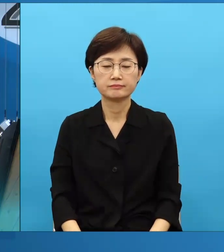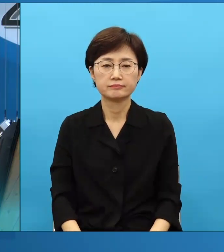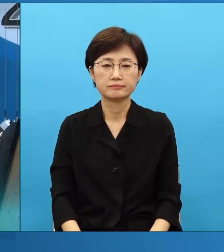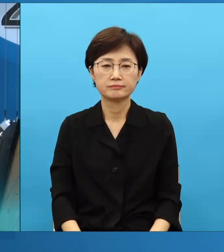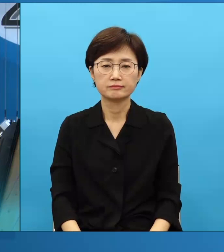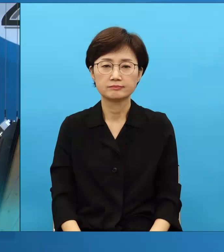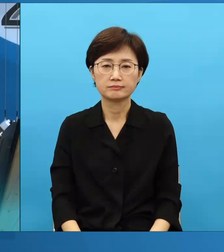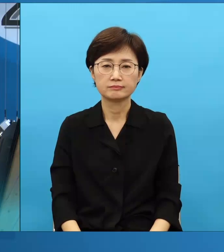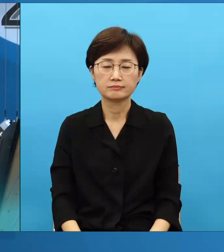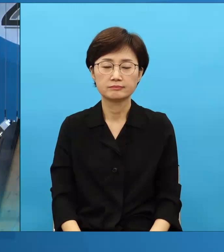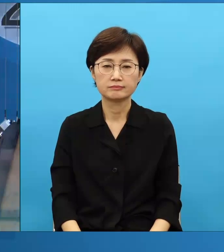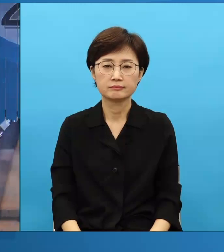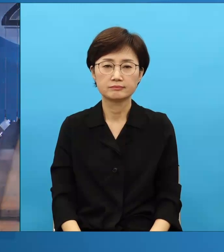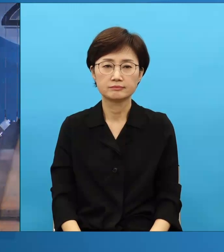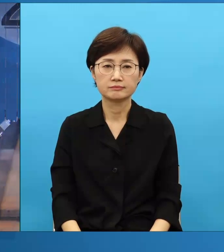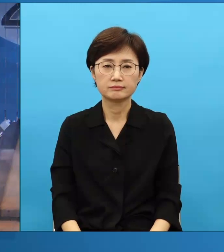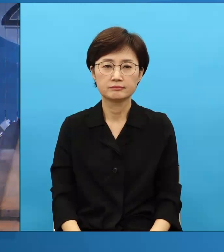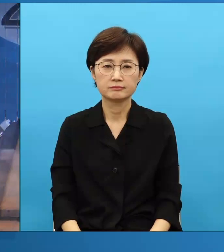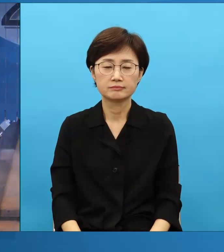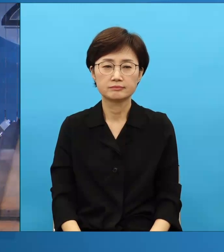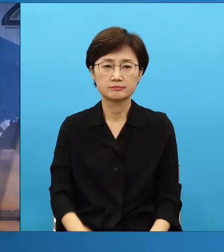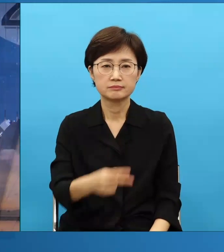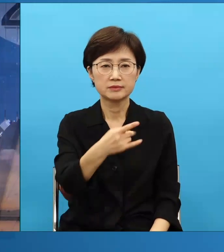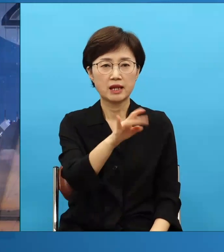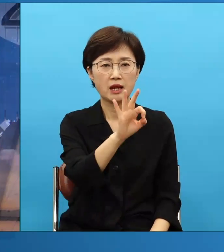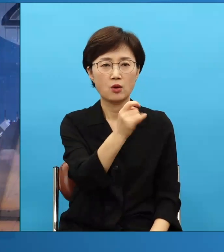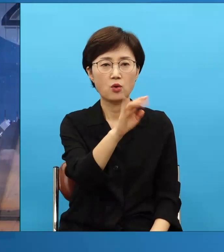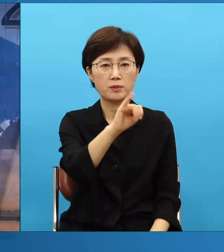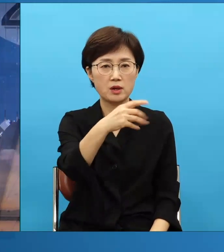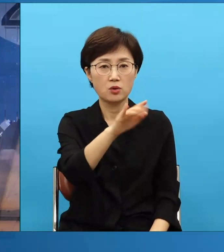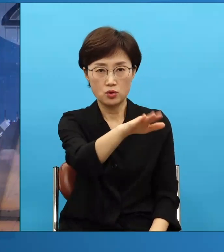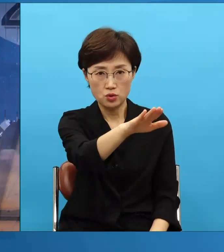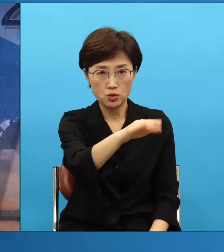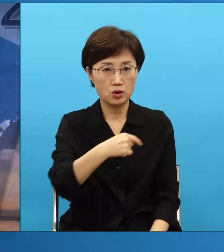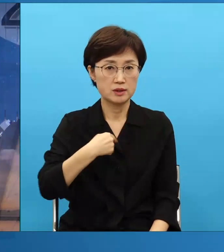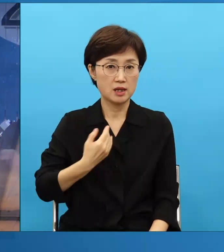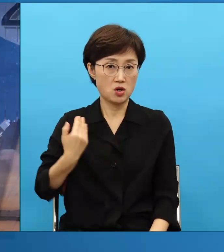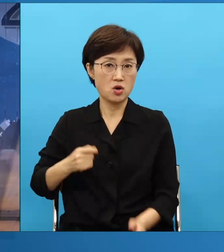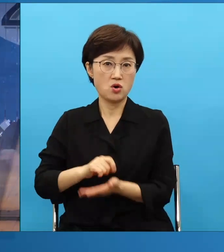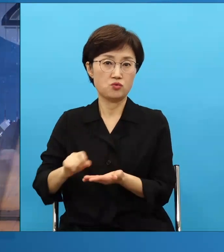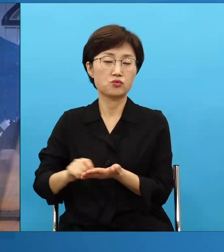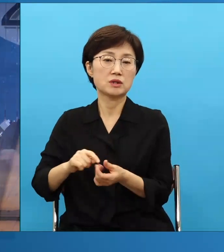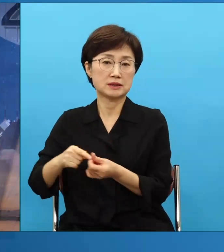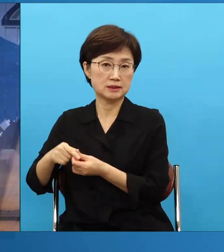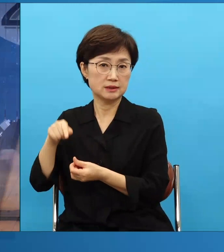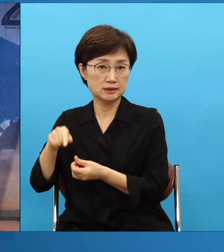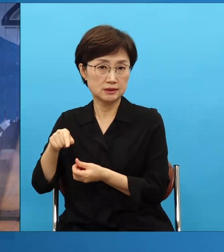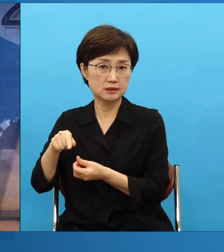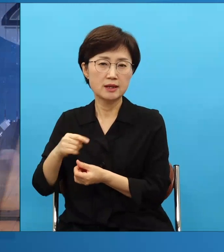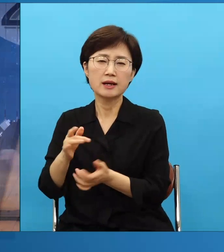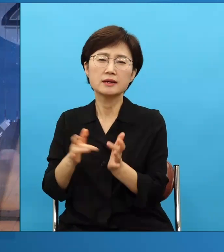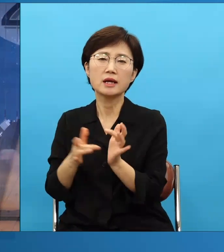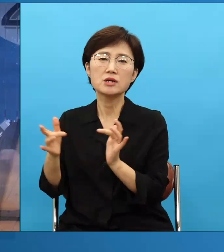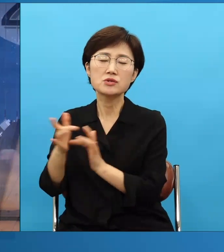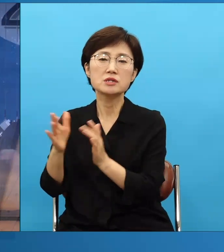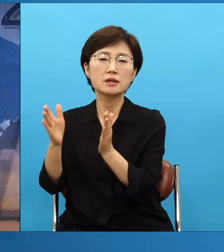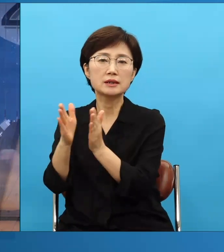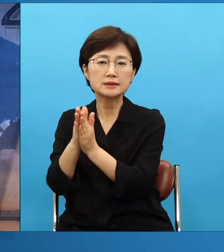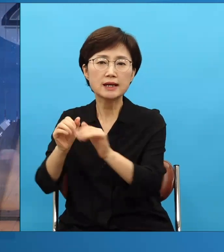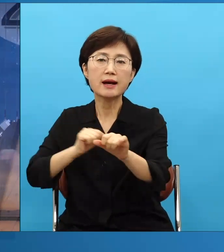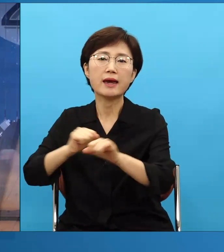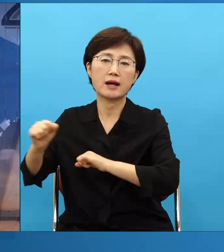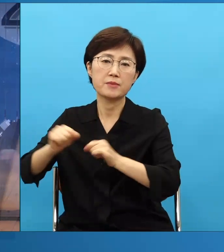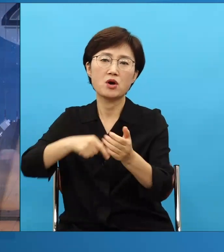is from Acts chapter 1, verses 1 through 8. 데오빌로여, 내가 먼저 쓴 글에는 무릇